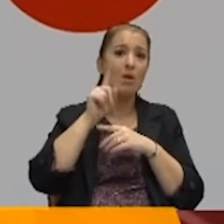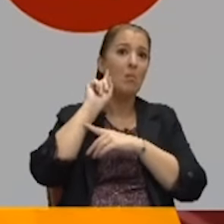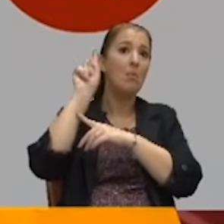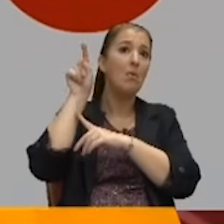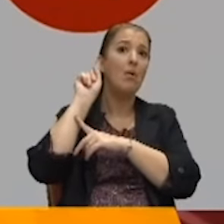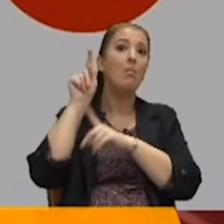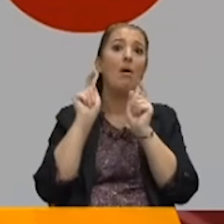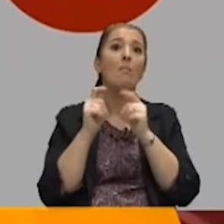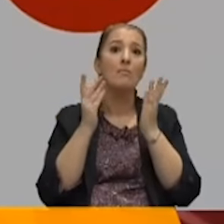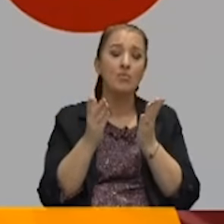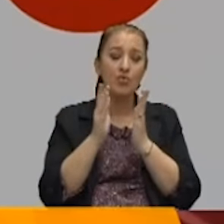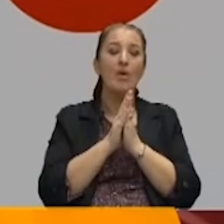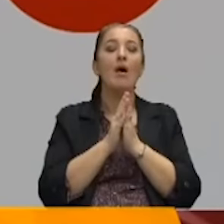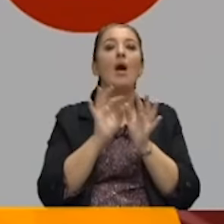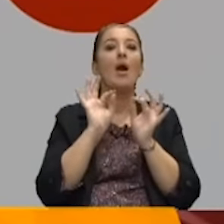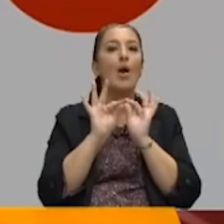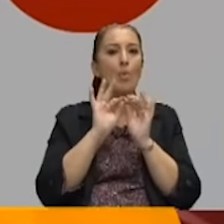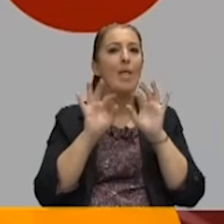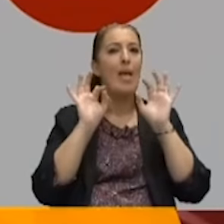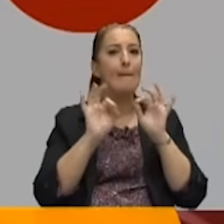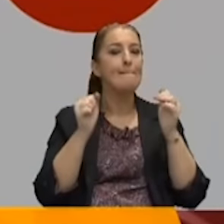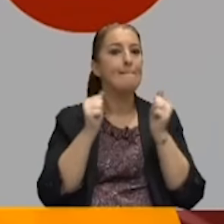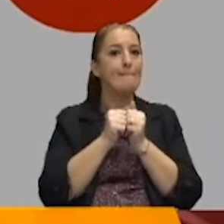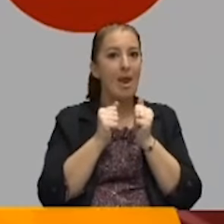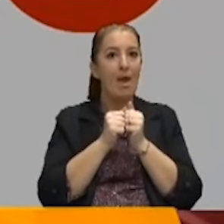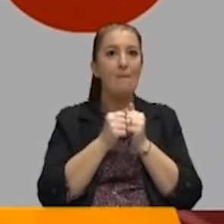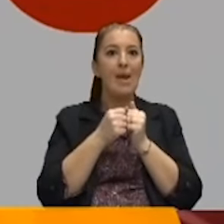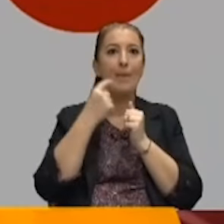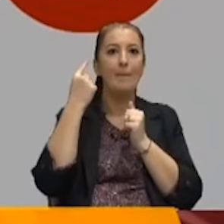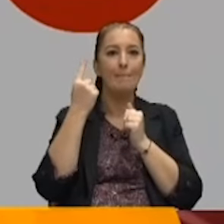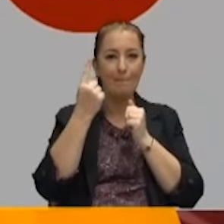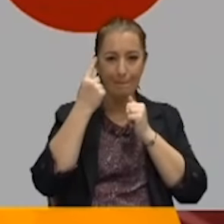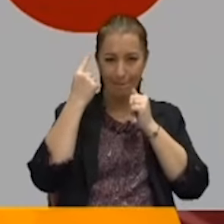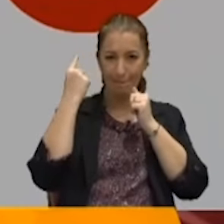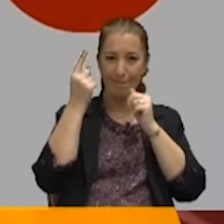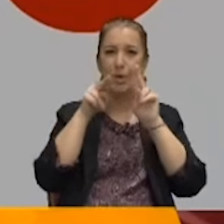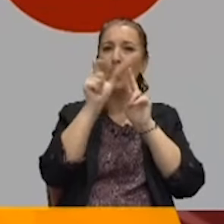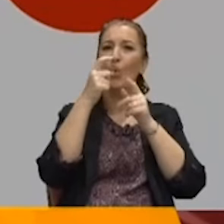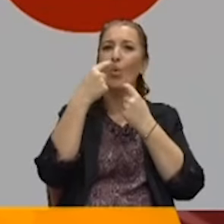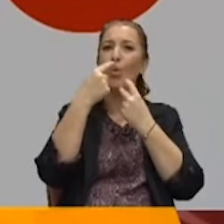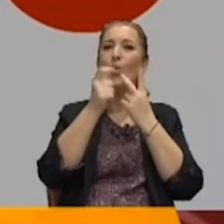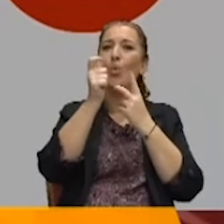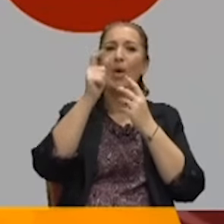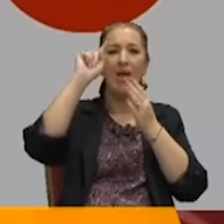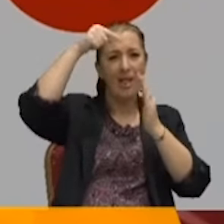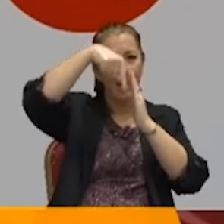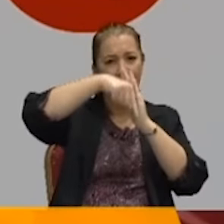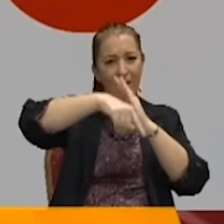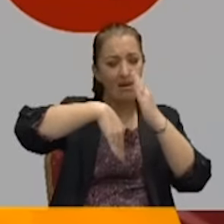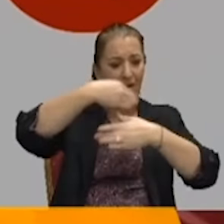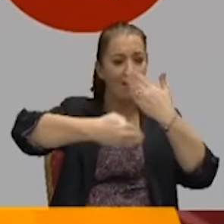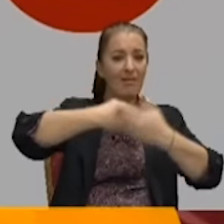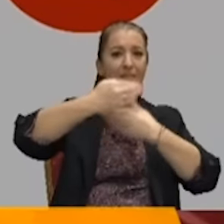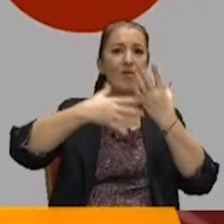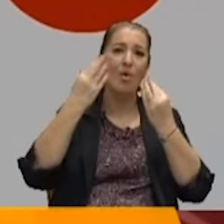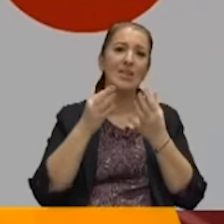için ekonomide hep beraber bir kuyuya doğru yuvarlanıp durduk ne yazık ki. Ne yazık